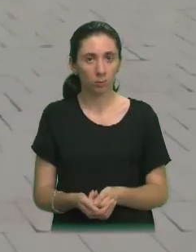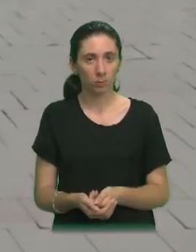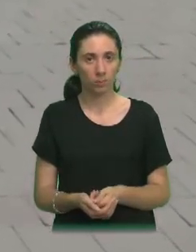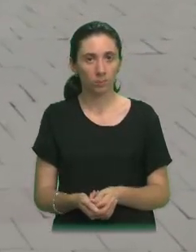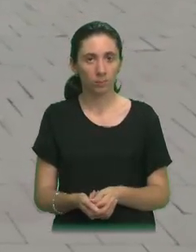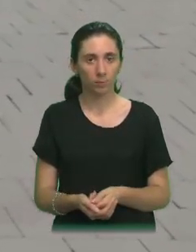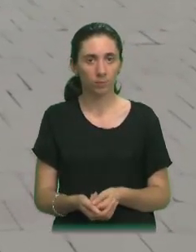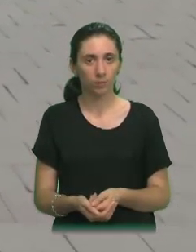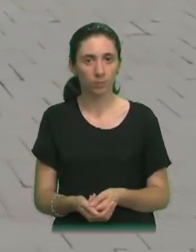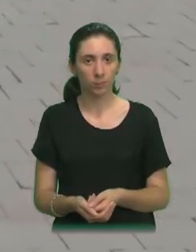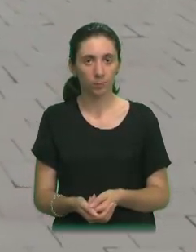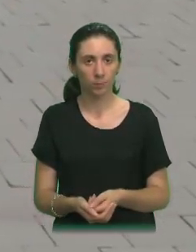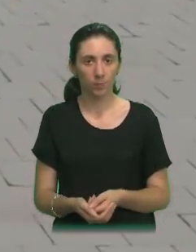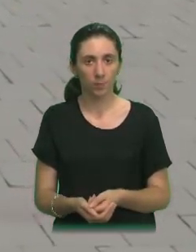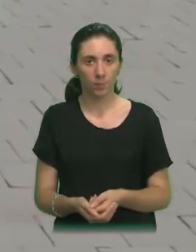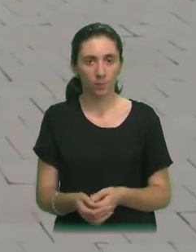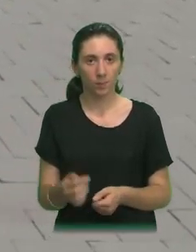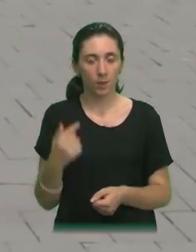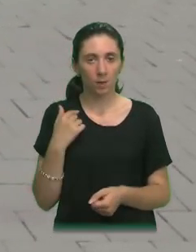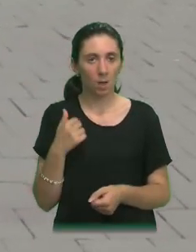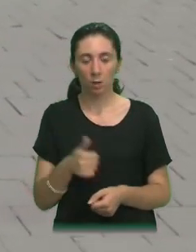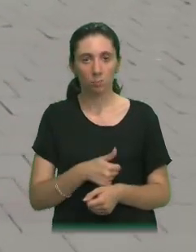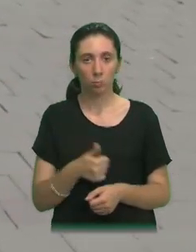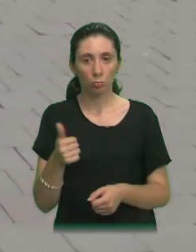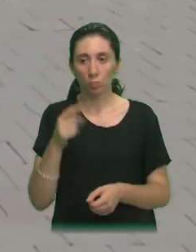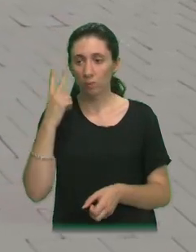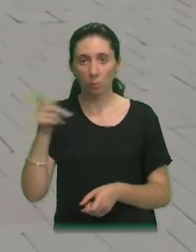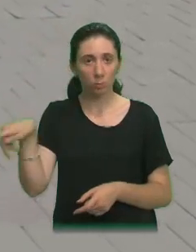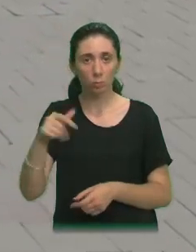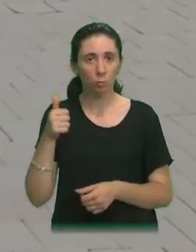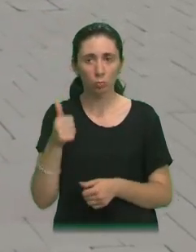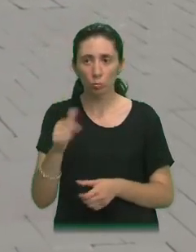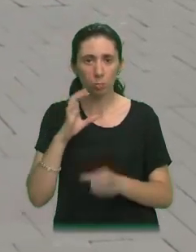Dok čujem dobro, ako ne čujem, naučit ću znakovni, jer u principu